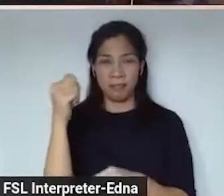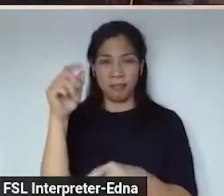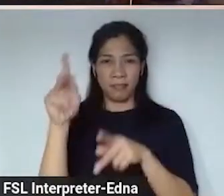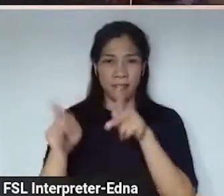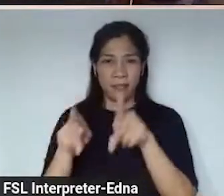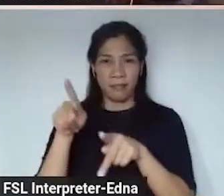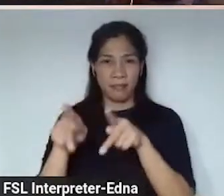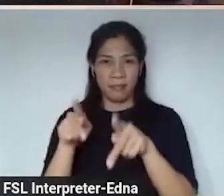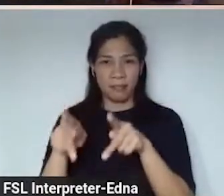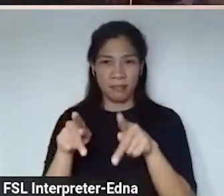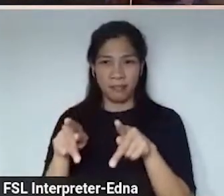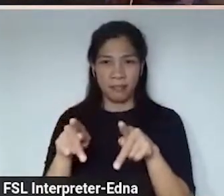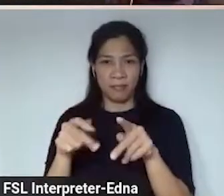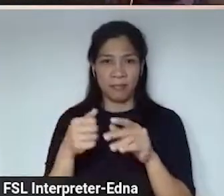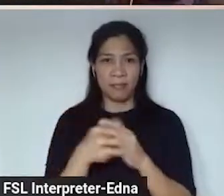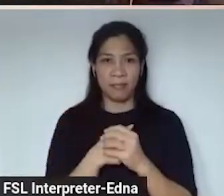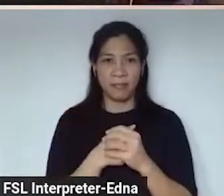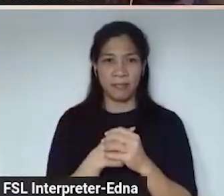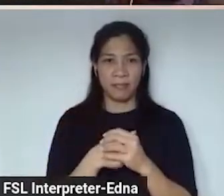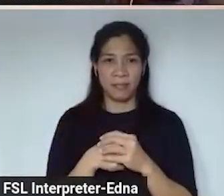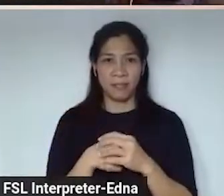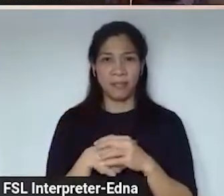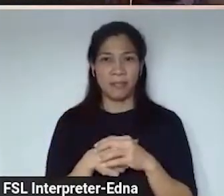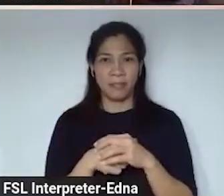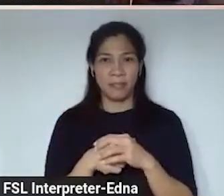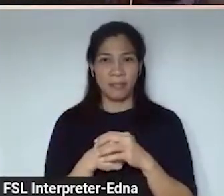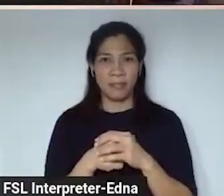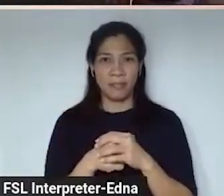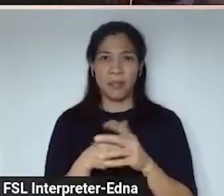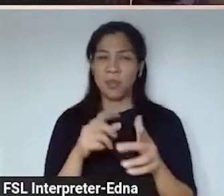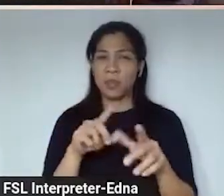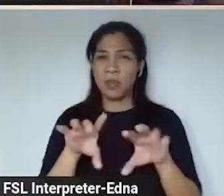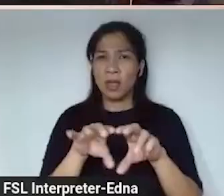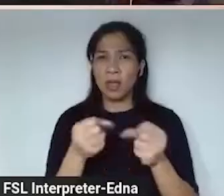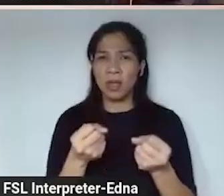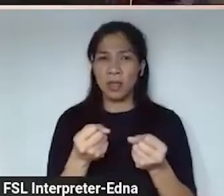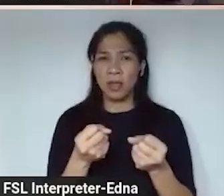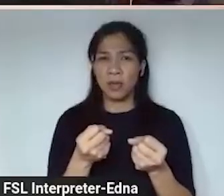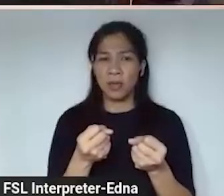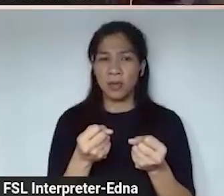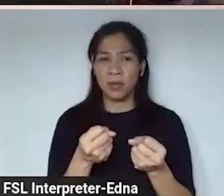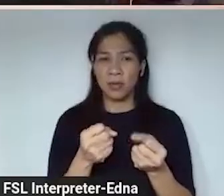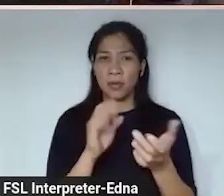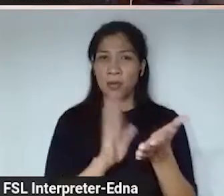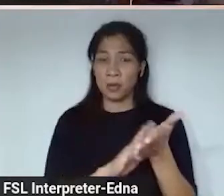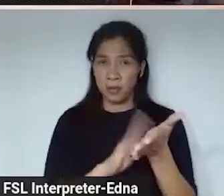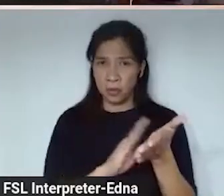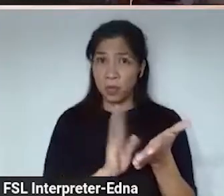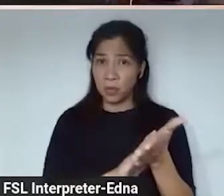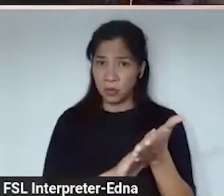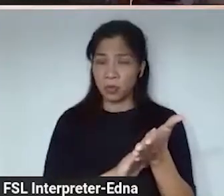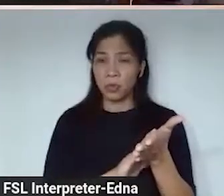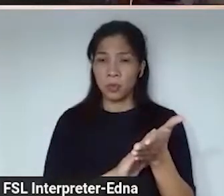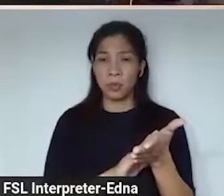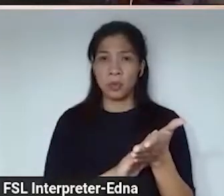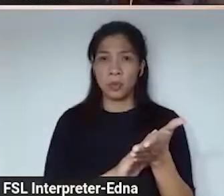Mona sa wheelchair na siya, diba? So how did the school also handle this for you?